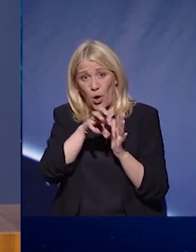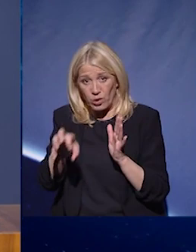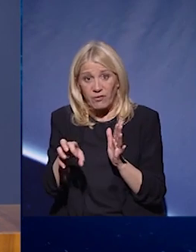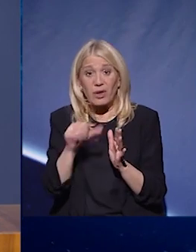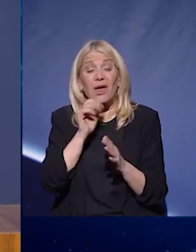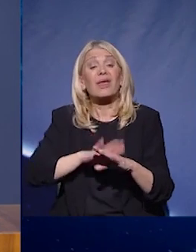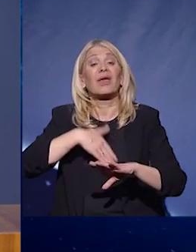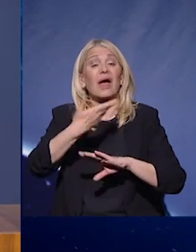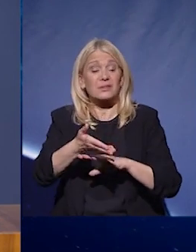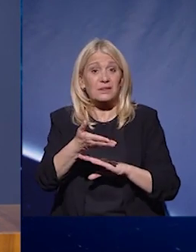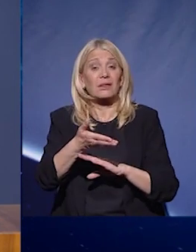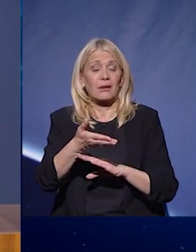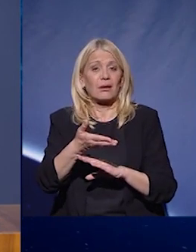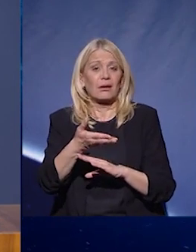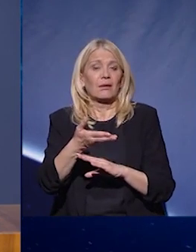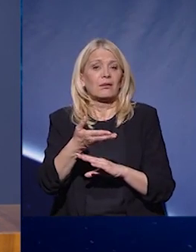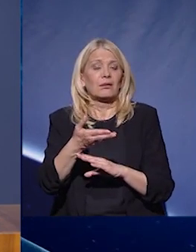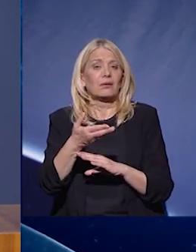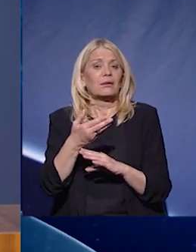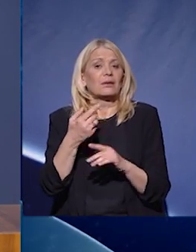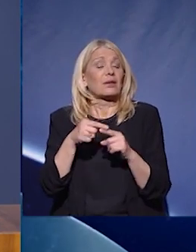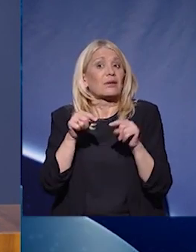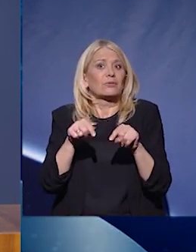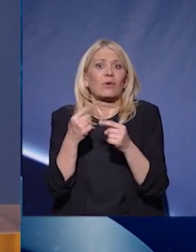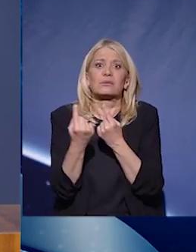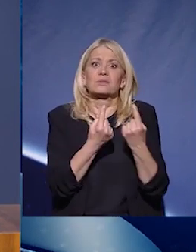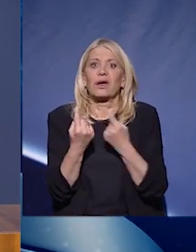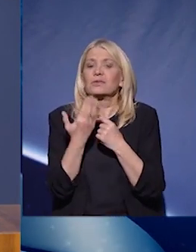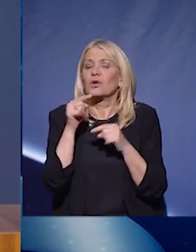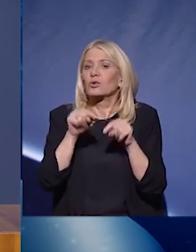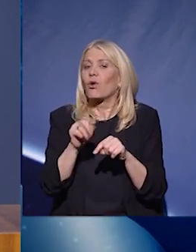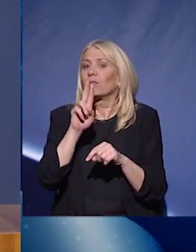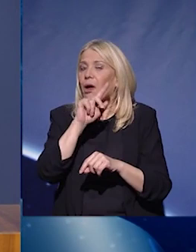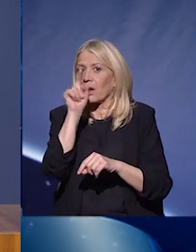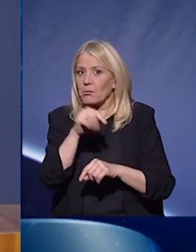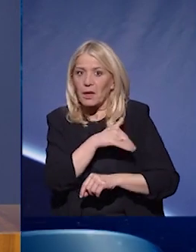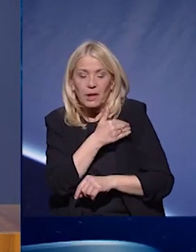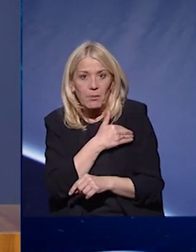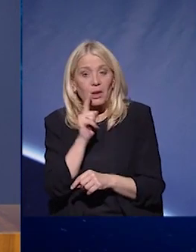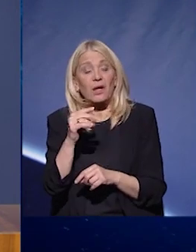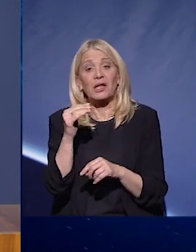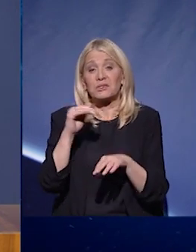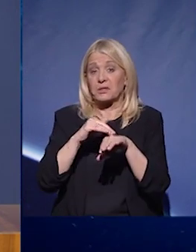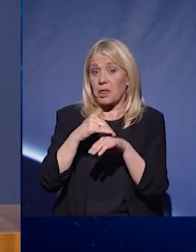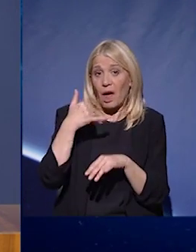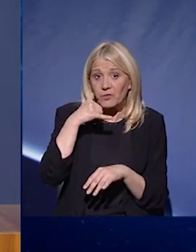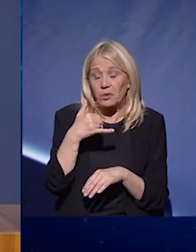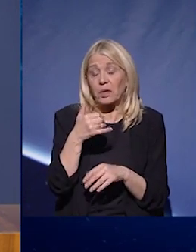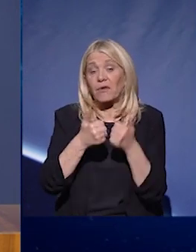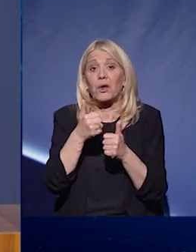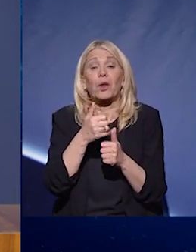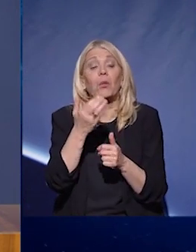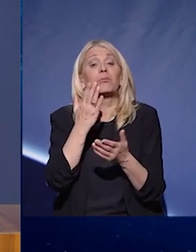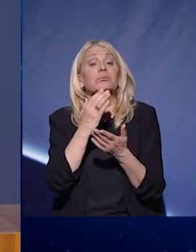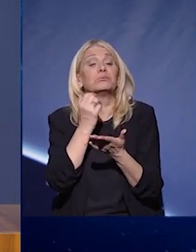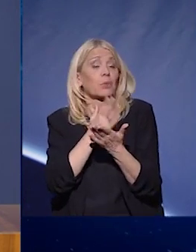i kasnije, jer je to zavisi od toga da li ima temperaturu, da li se javio i da li je uzet